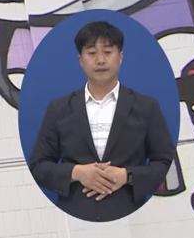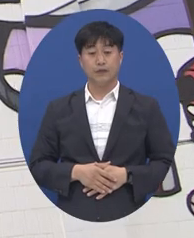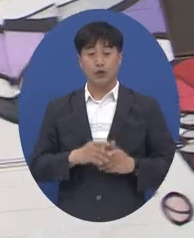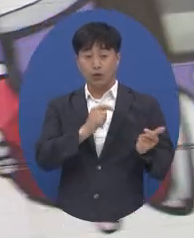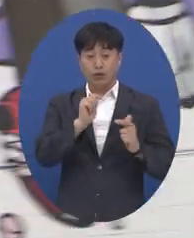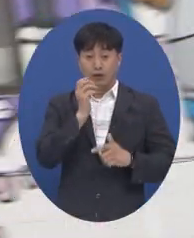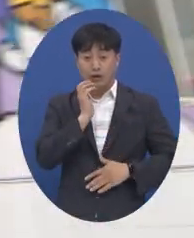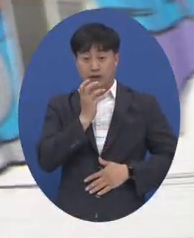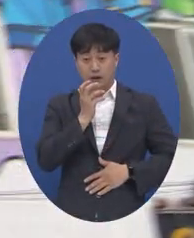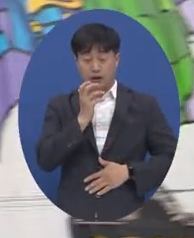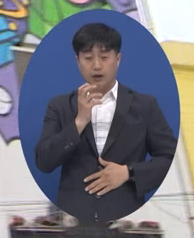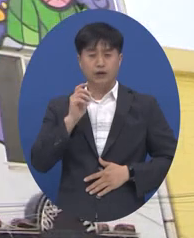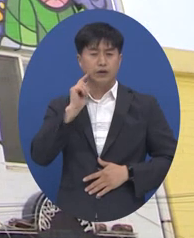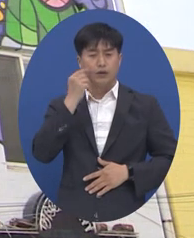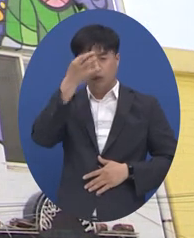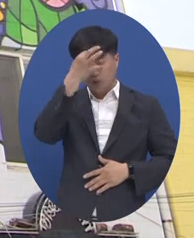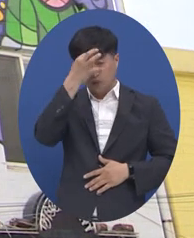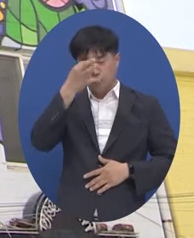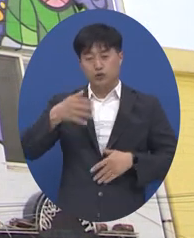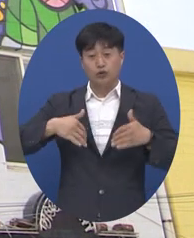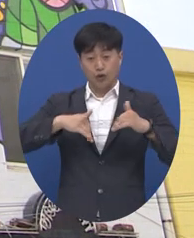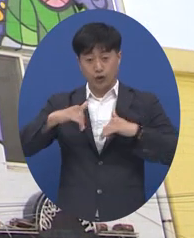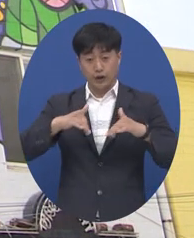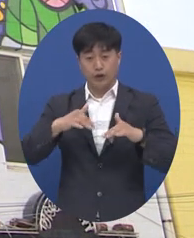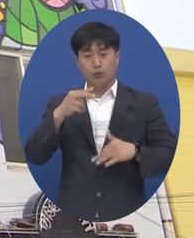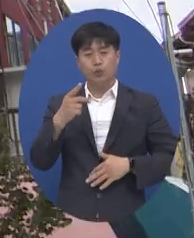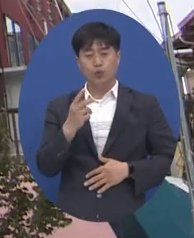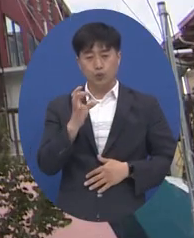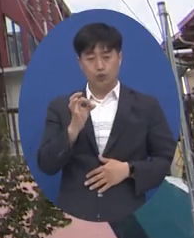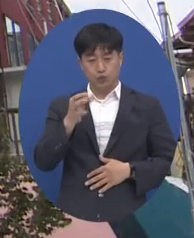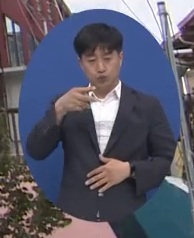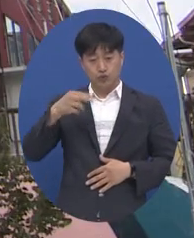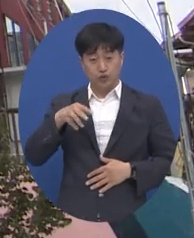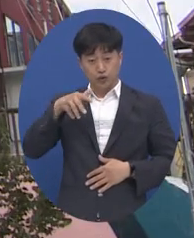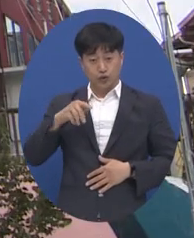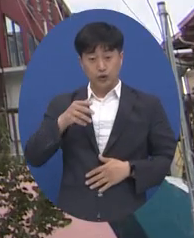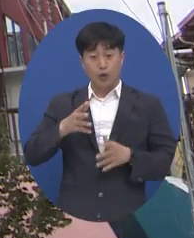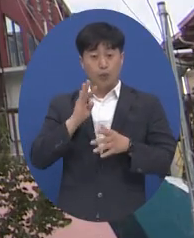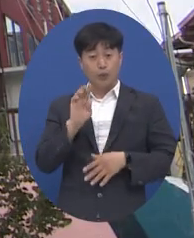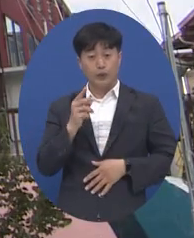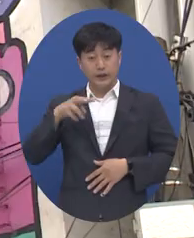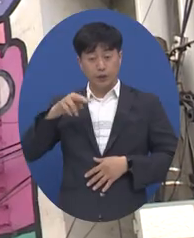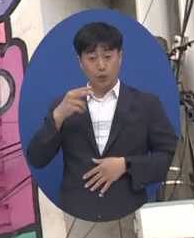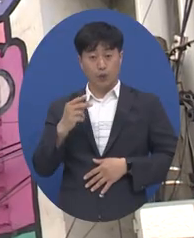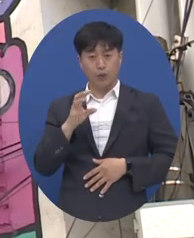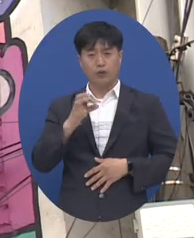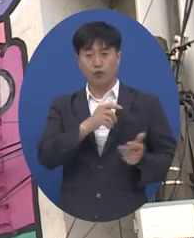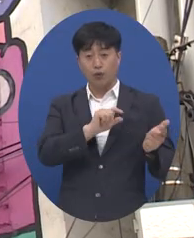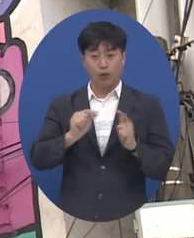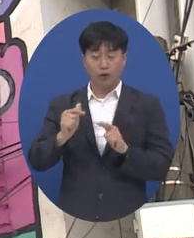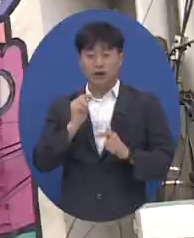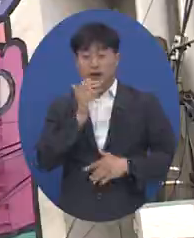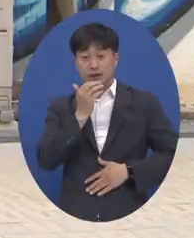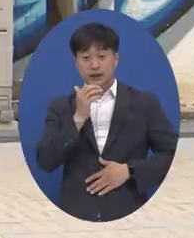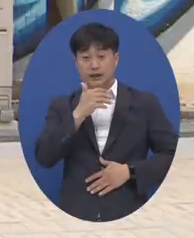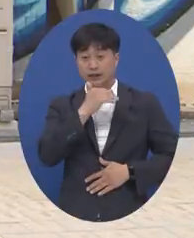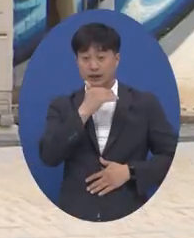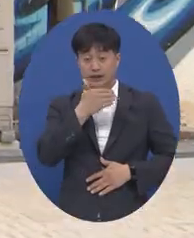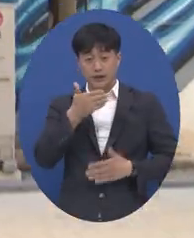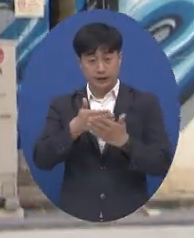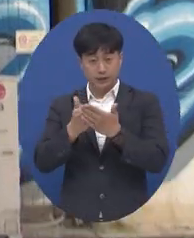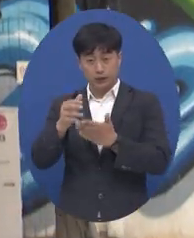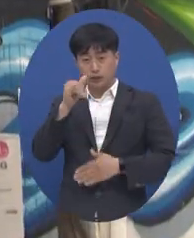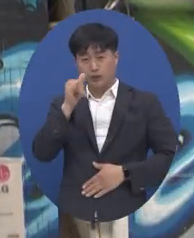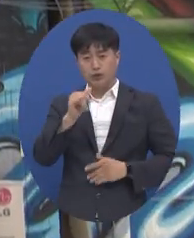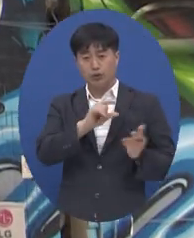알록달록 거리 자체가 예술인 동두천시 보산동 3가 벽마다 화려한 그래피티가 그려져 있고 상가